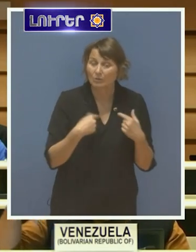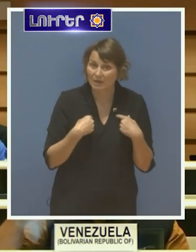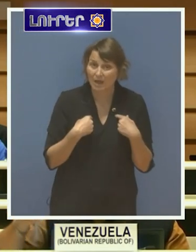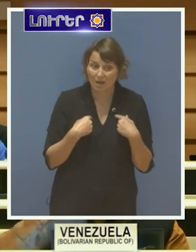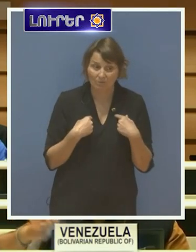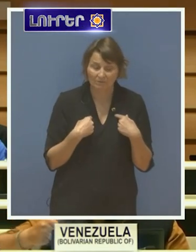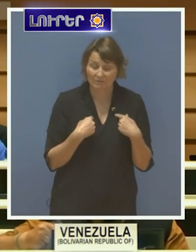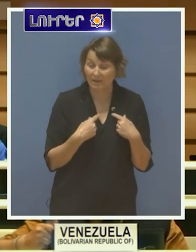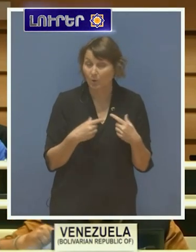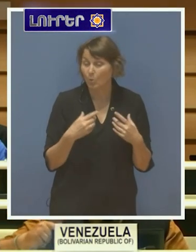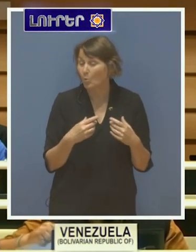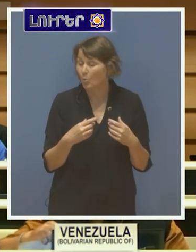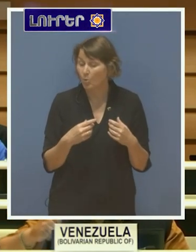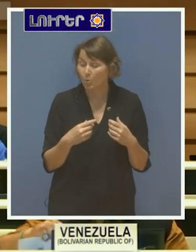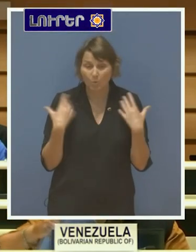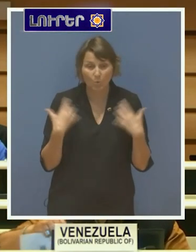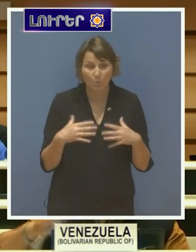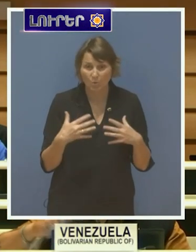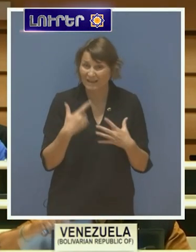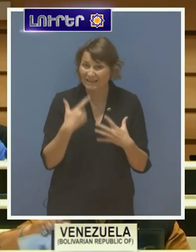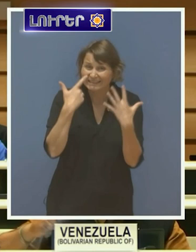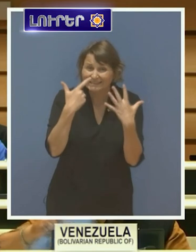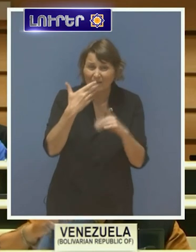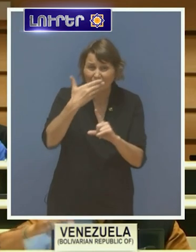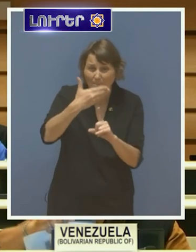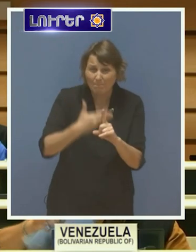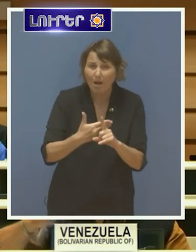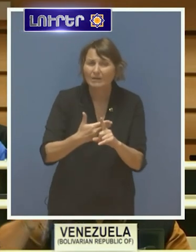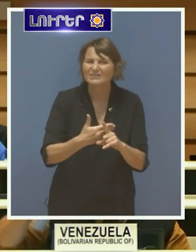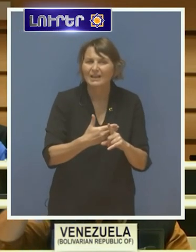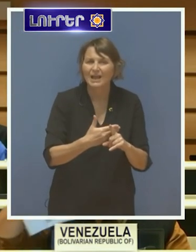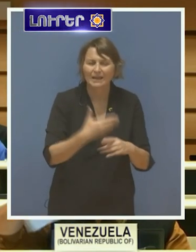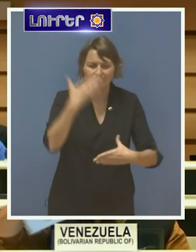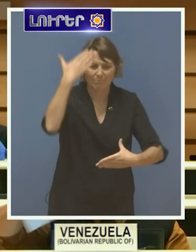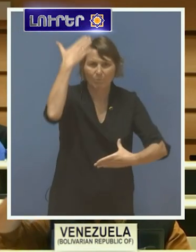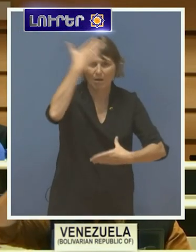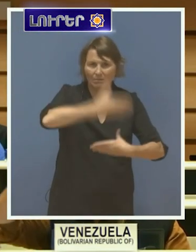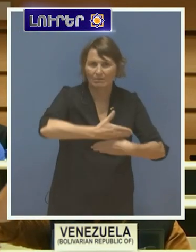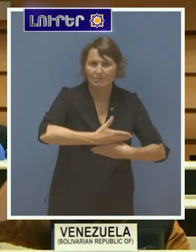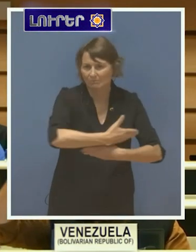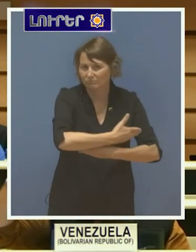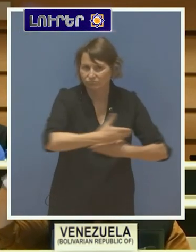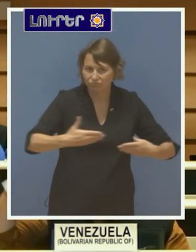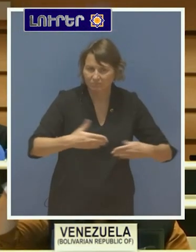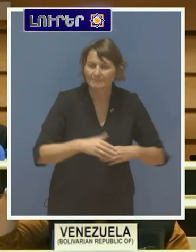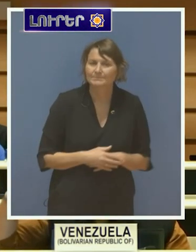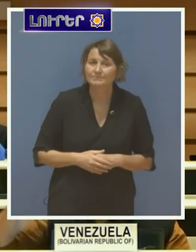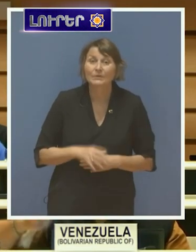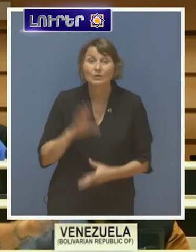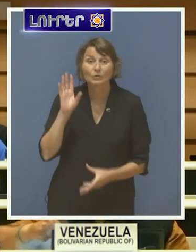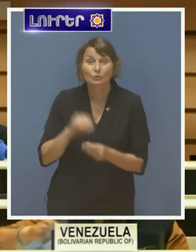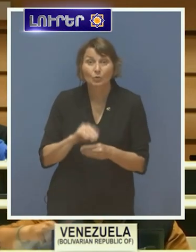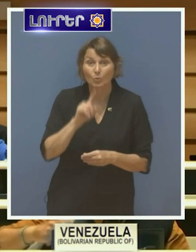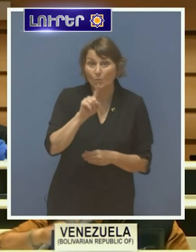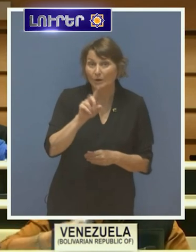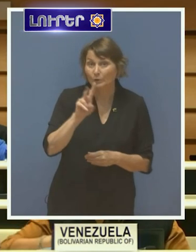հողերու բռնազավթումը իբրև արմատախիլ անելու կորցոն, որը հետ կթողնե մեր լեզվական արտահայտչամիջոցին վրա։ Գլոբալ գործողություններու